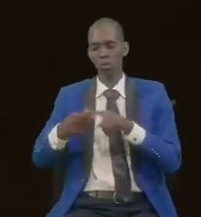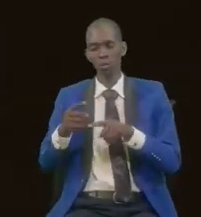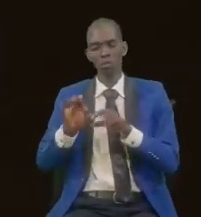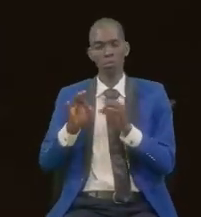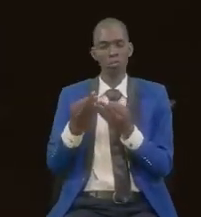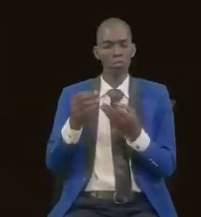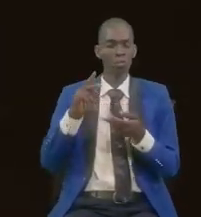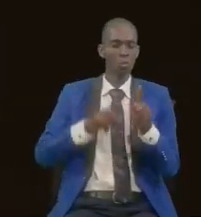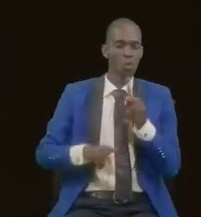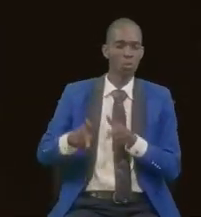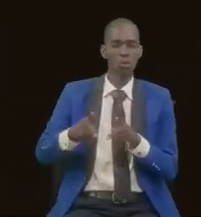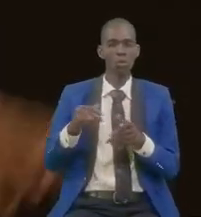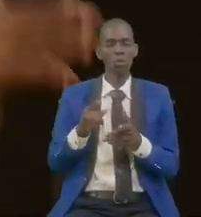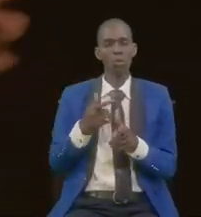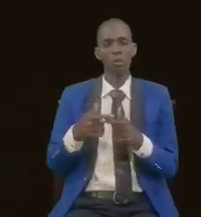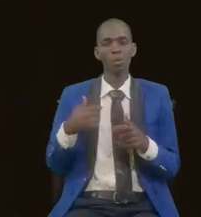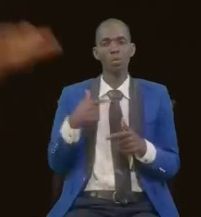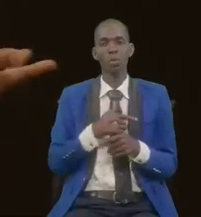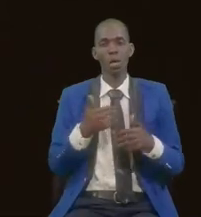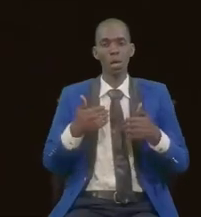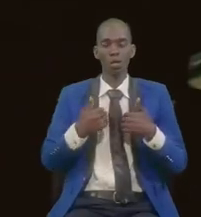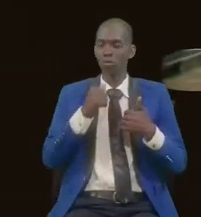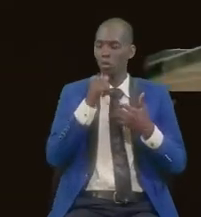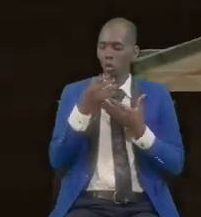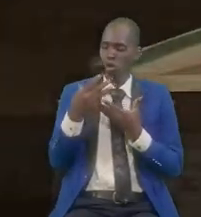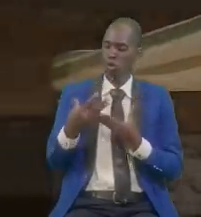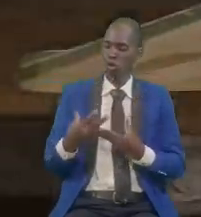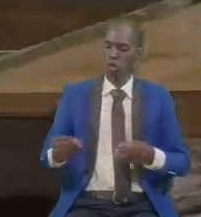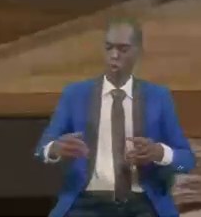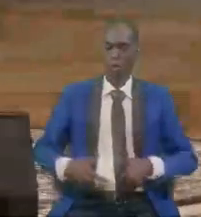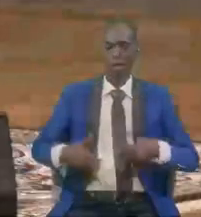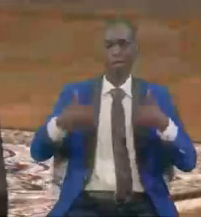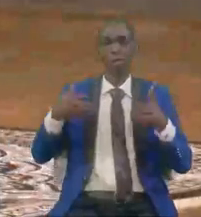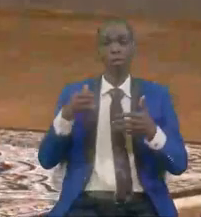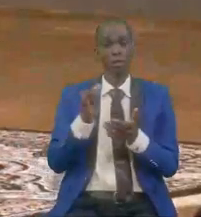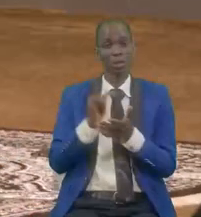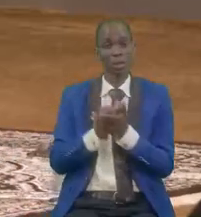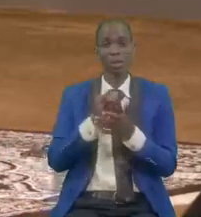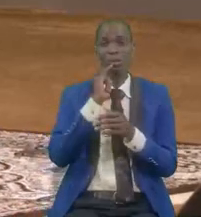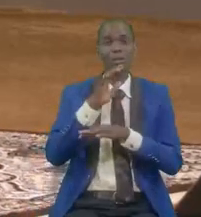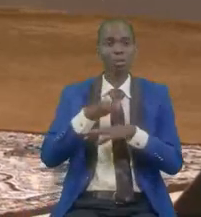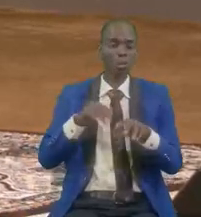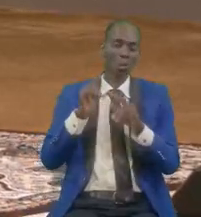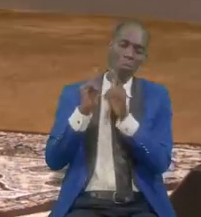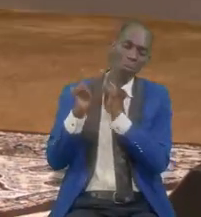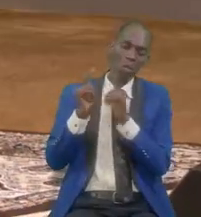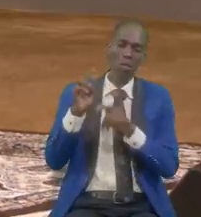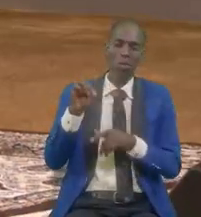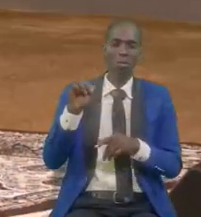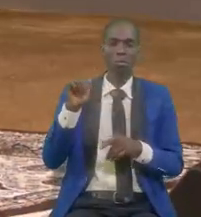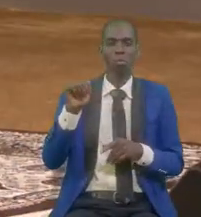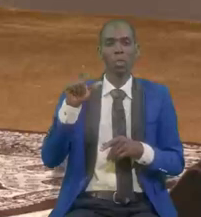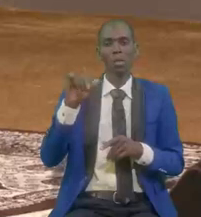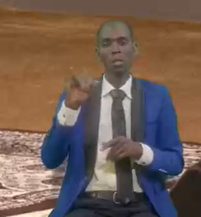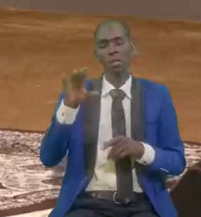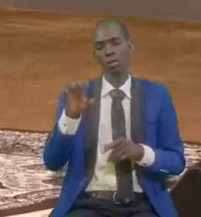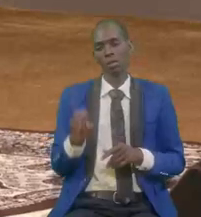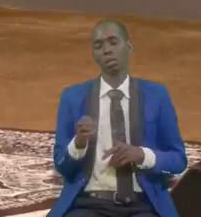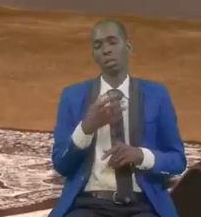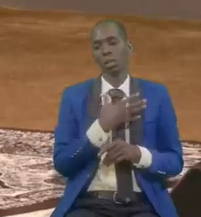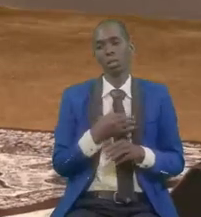une colère établie. C'est la malice. Et du coup, quand nous venons devant le Seigneur, et si vous êtes devant le Seigneur à